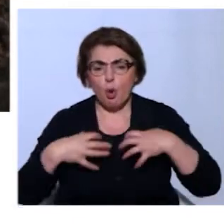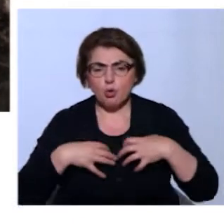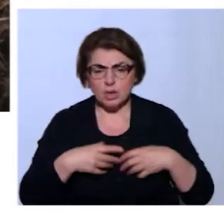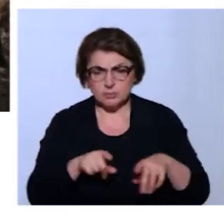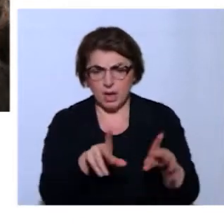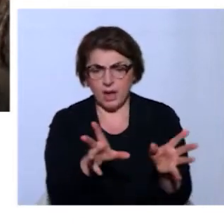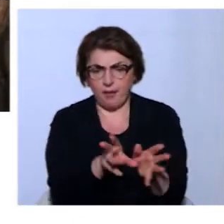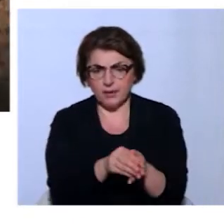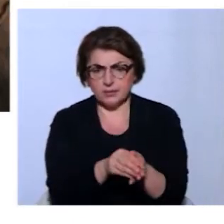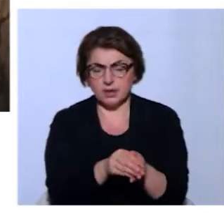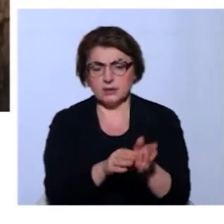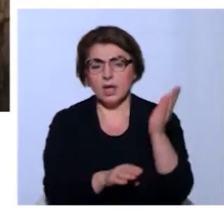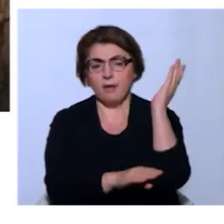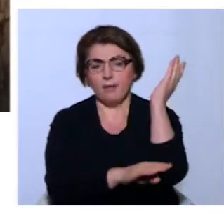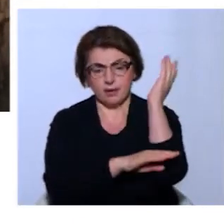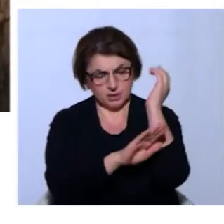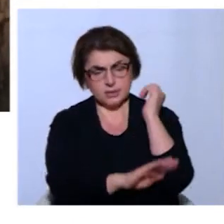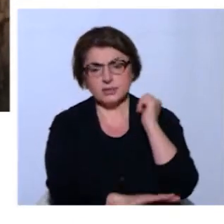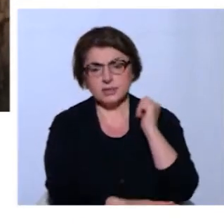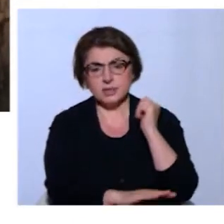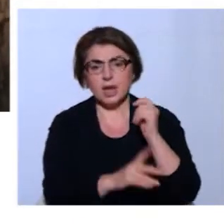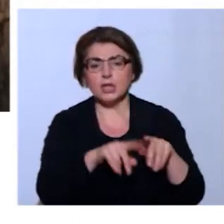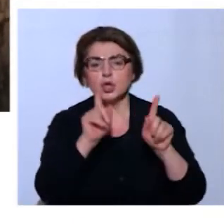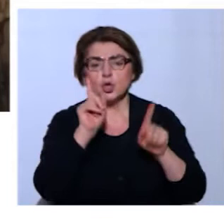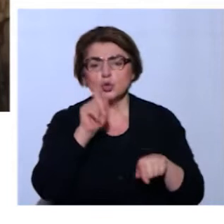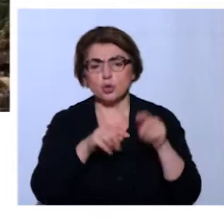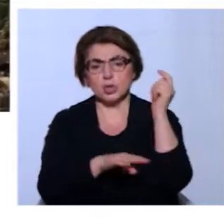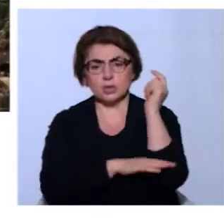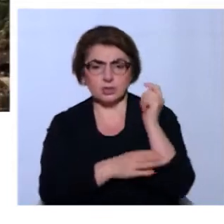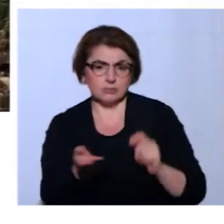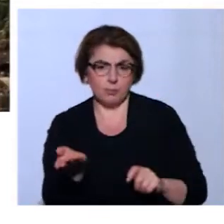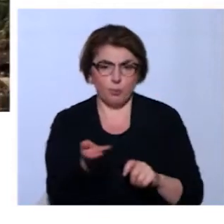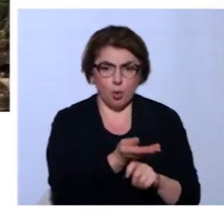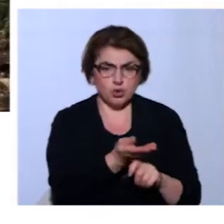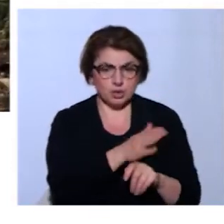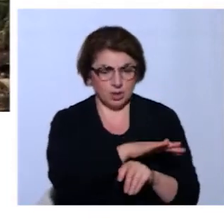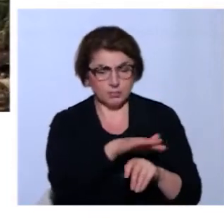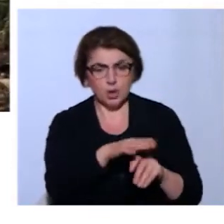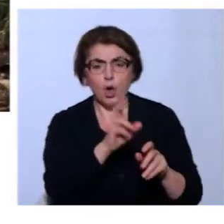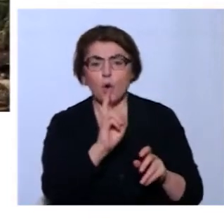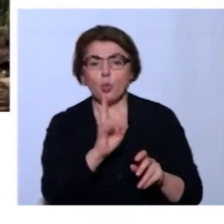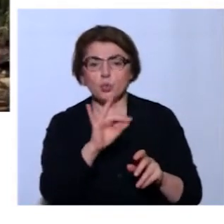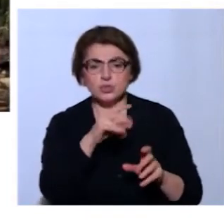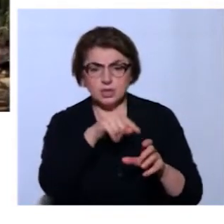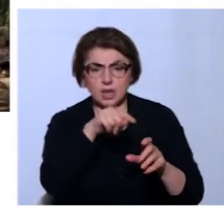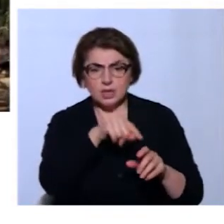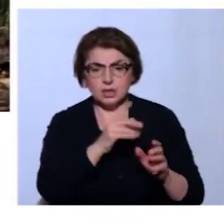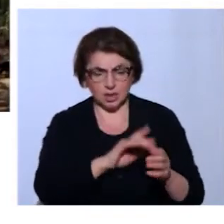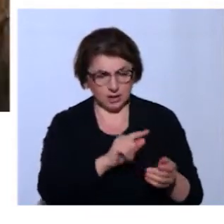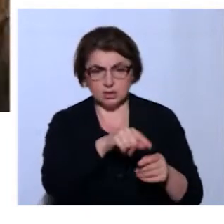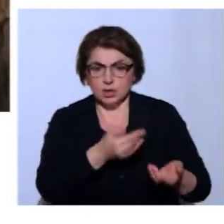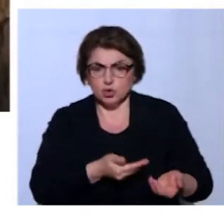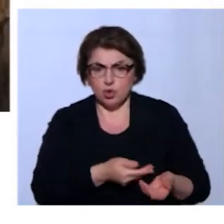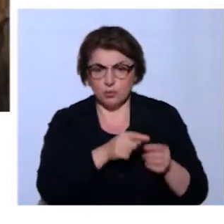დაუშვათ ხის ძირას, ან მოჭრილ ხის კუნძზე სახლდებიან იქ და მთელი სხეულით,